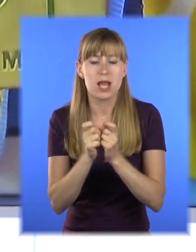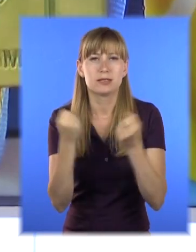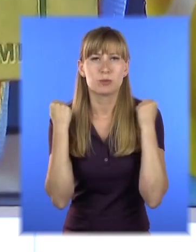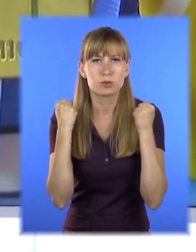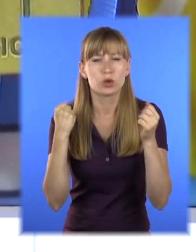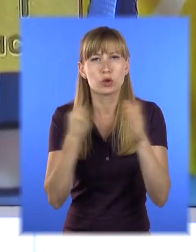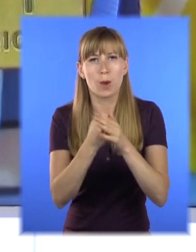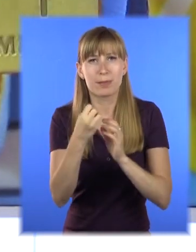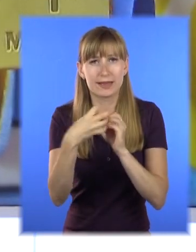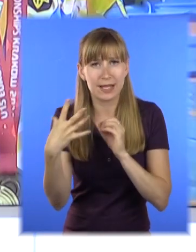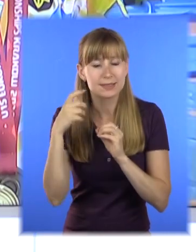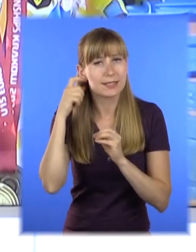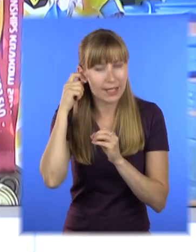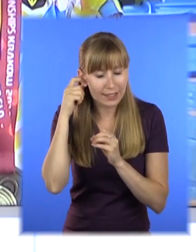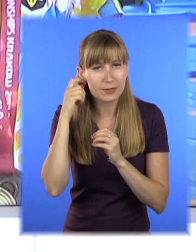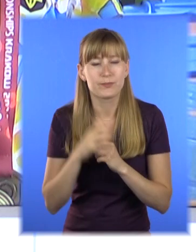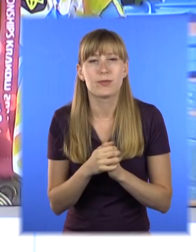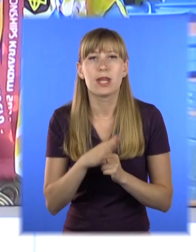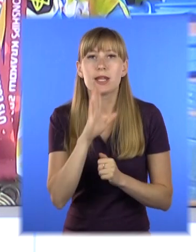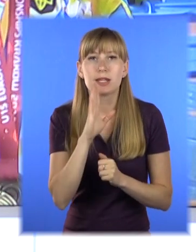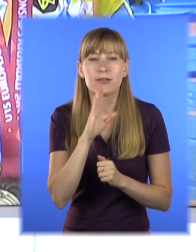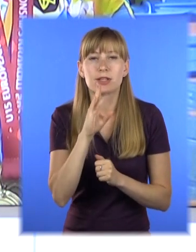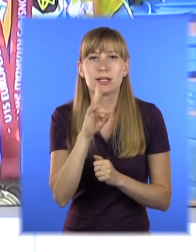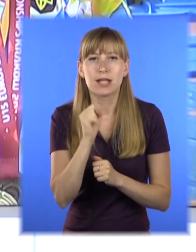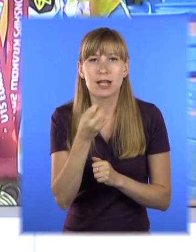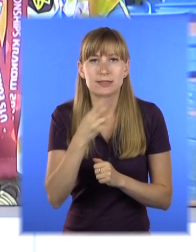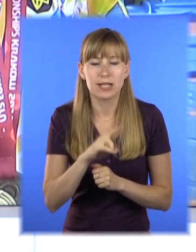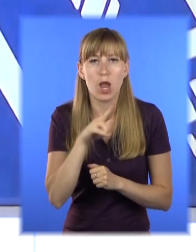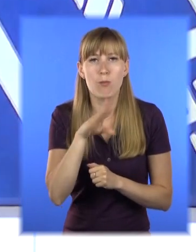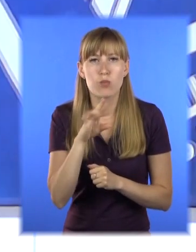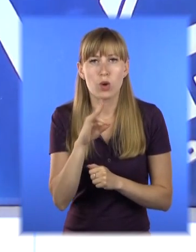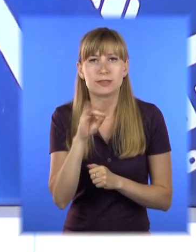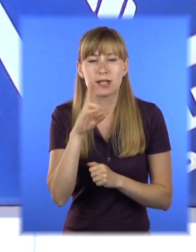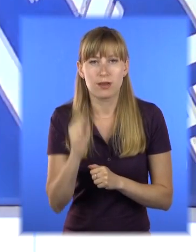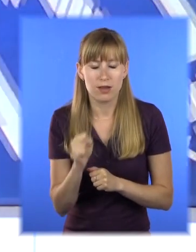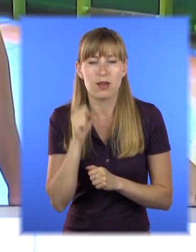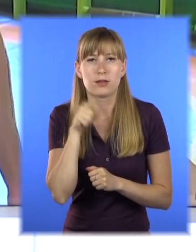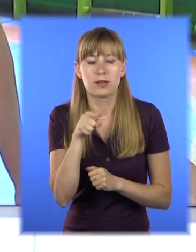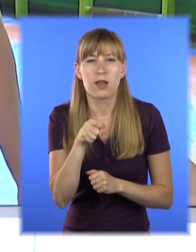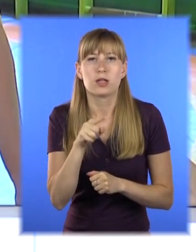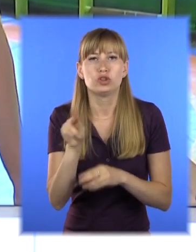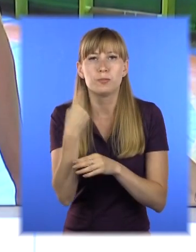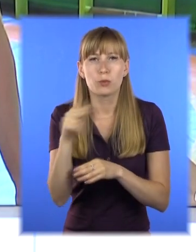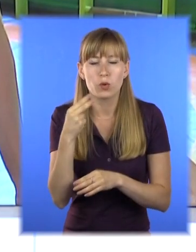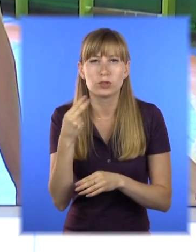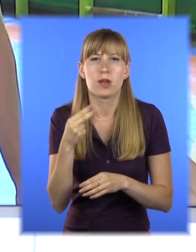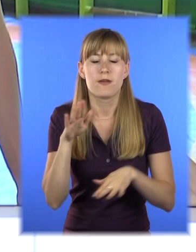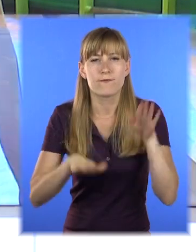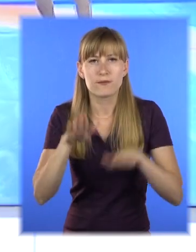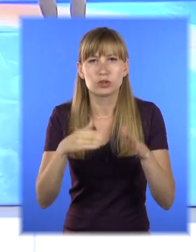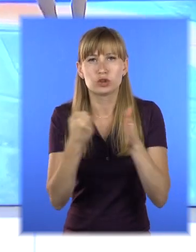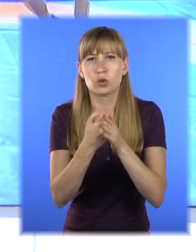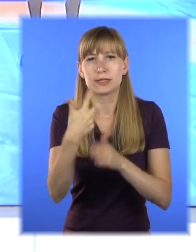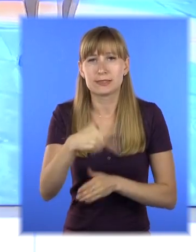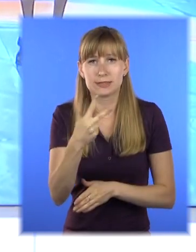до 15 років. Титул переможниці до України привезла Анастасія Польська. Вона стала чемпіонкою у ваговій категорії